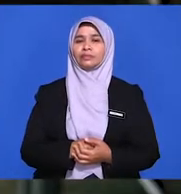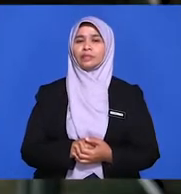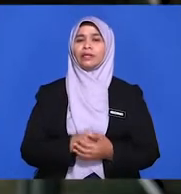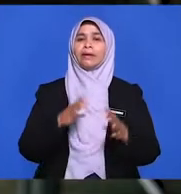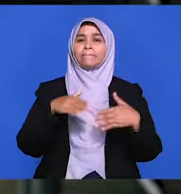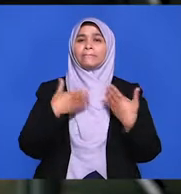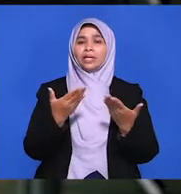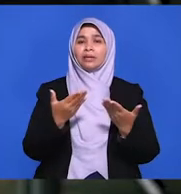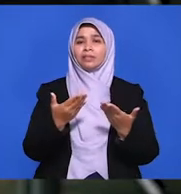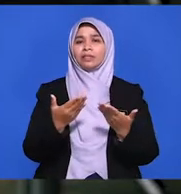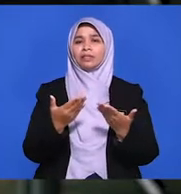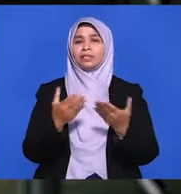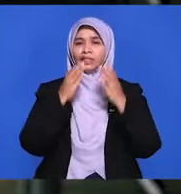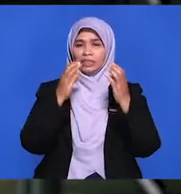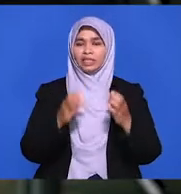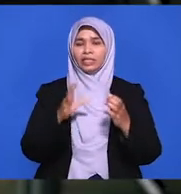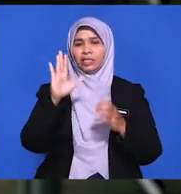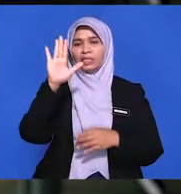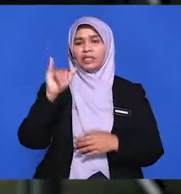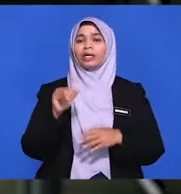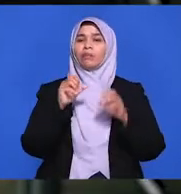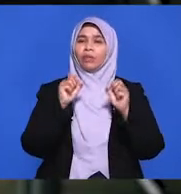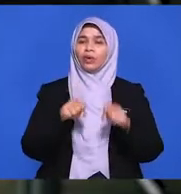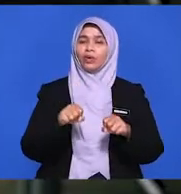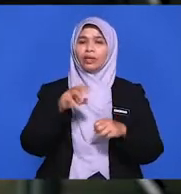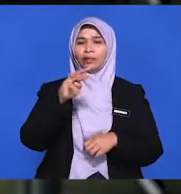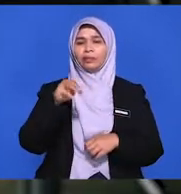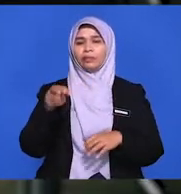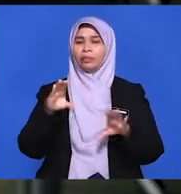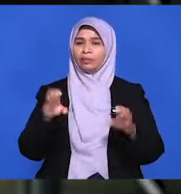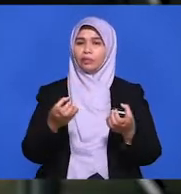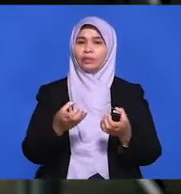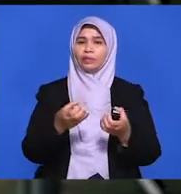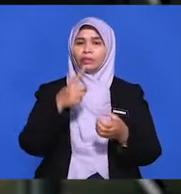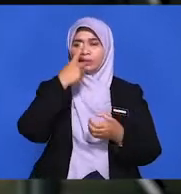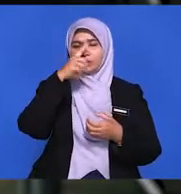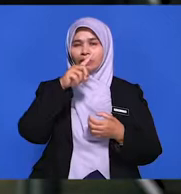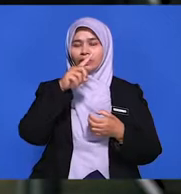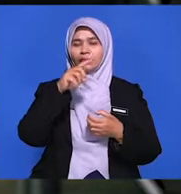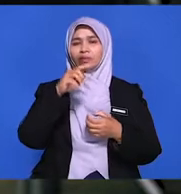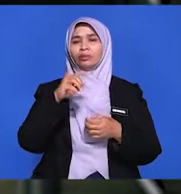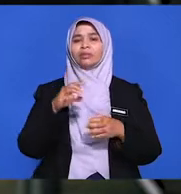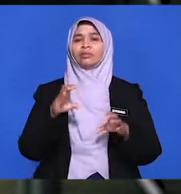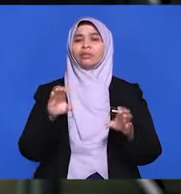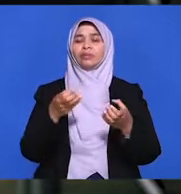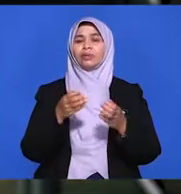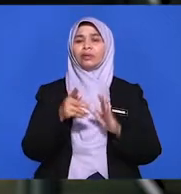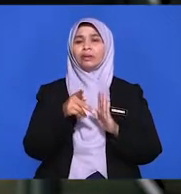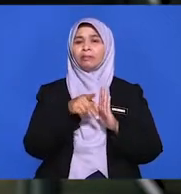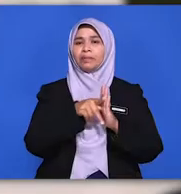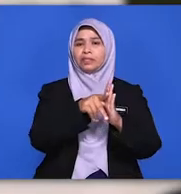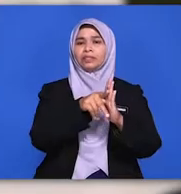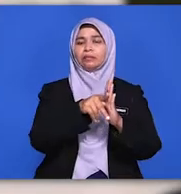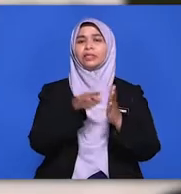Bagaimana cara yang boleh murid-murid lakukan untuk melakukan persembahan tersebut?